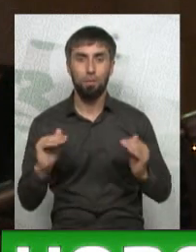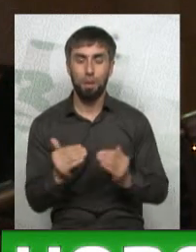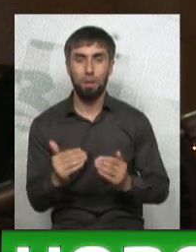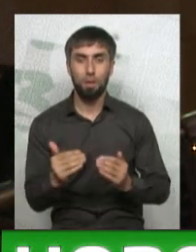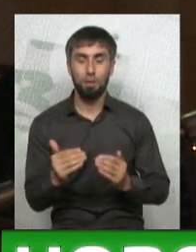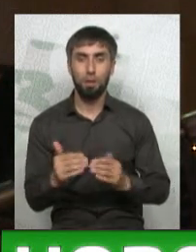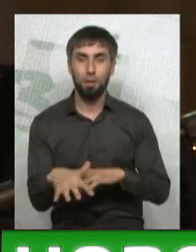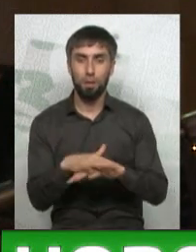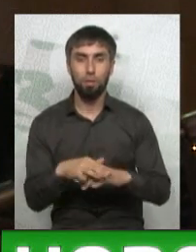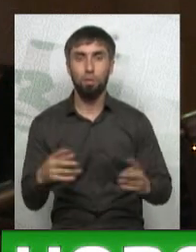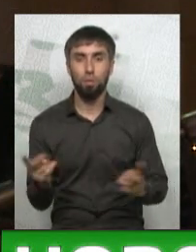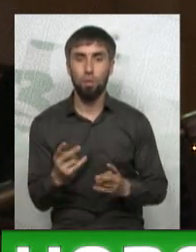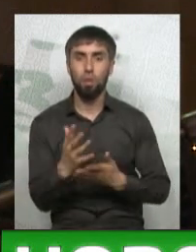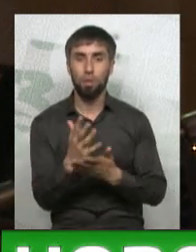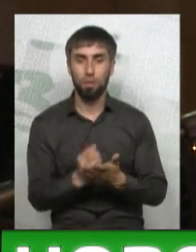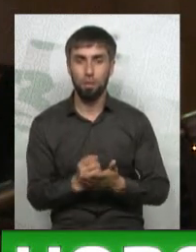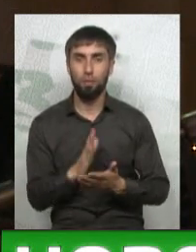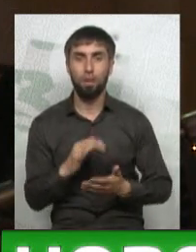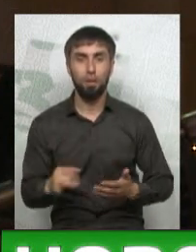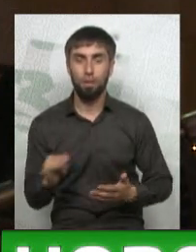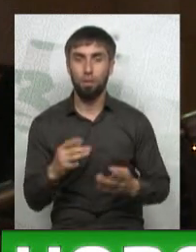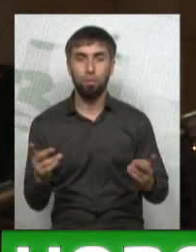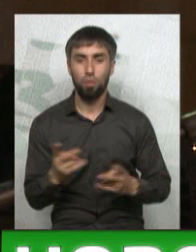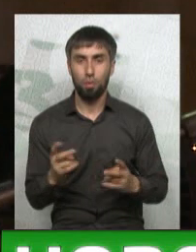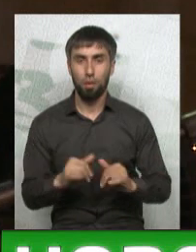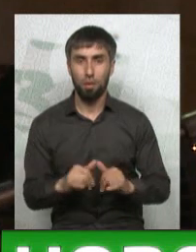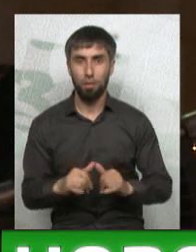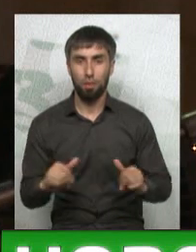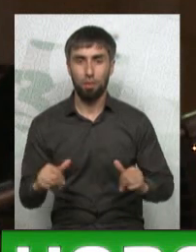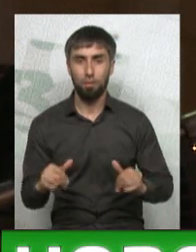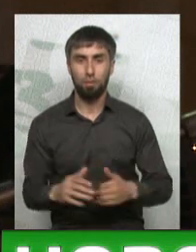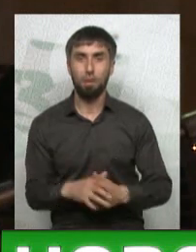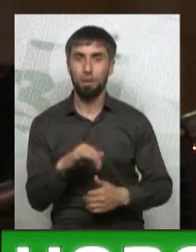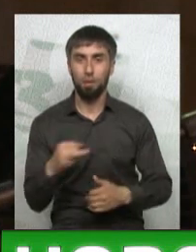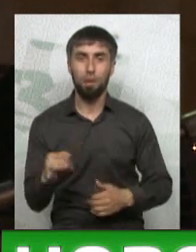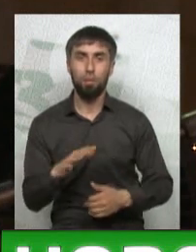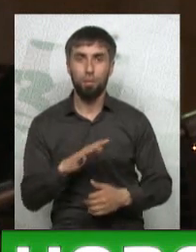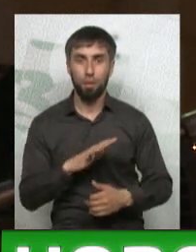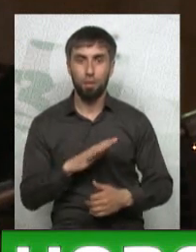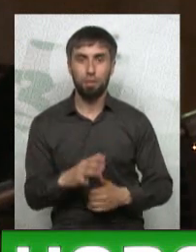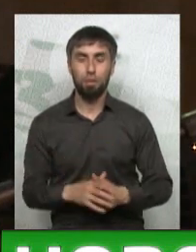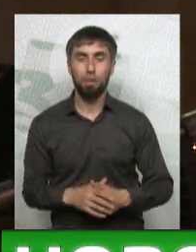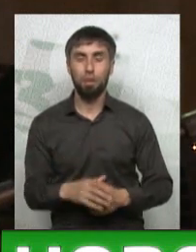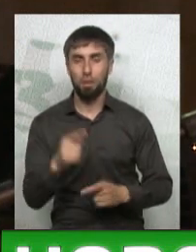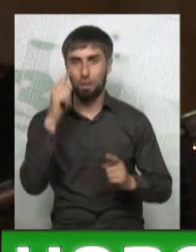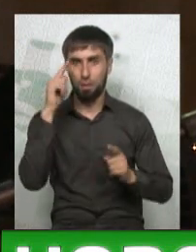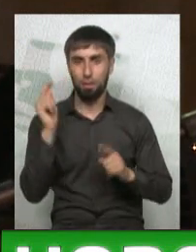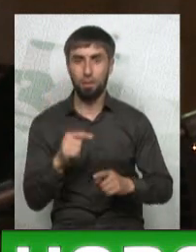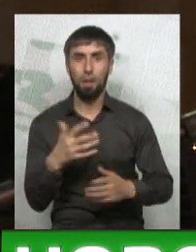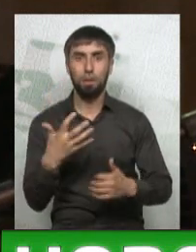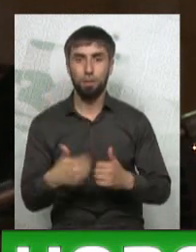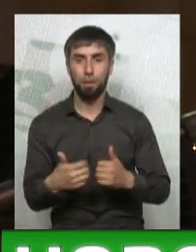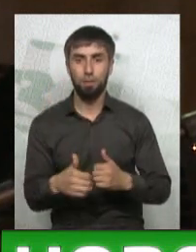народ, должны сохраниться в истории, должны развиваться и быть известны